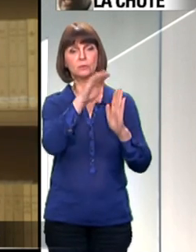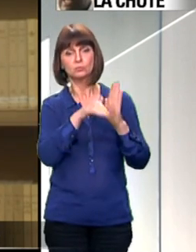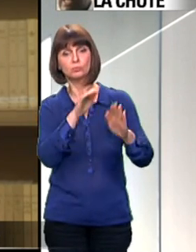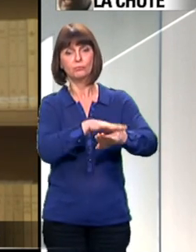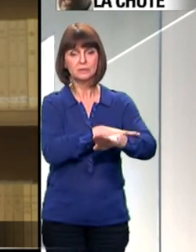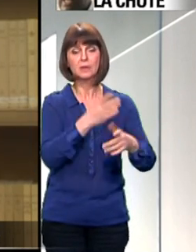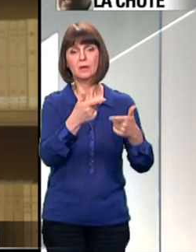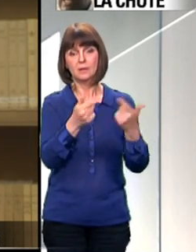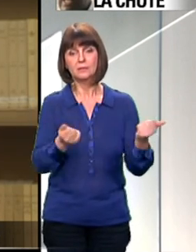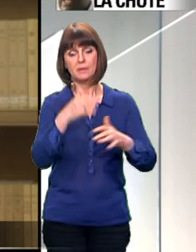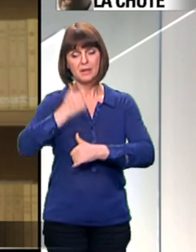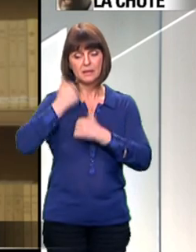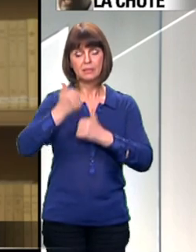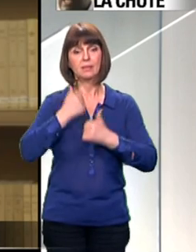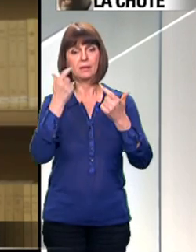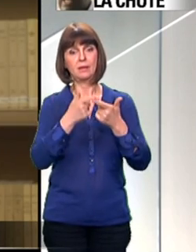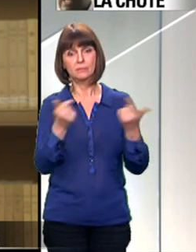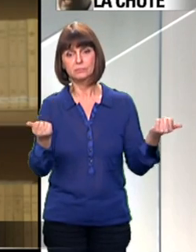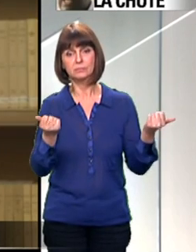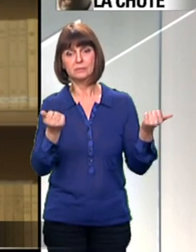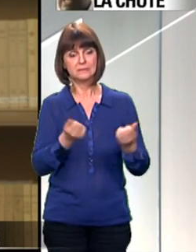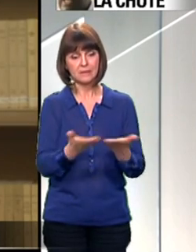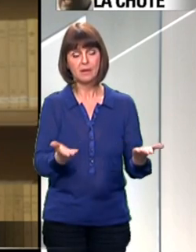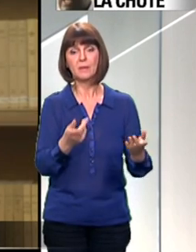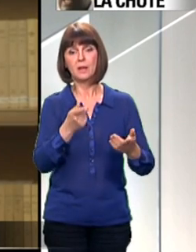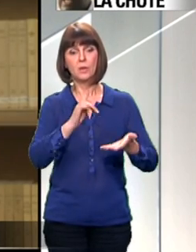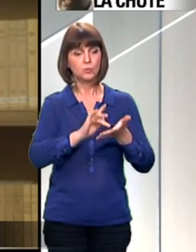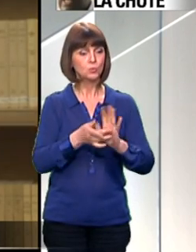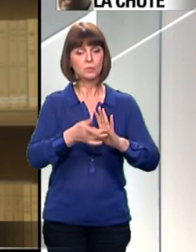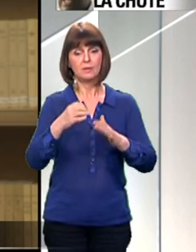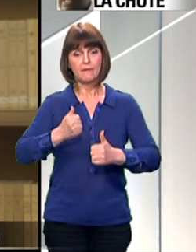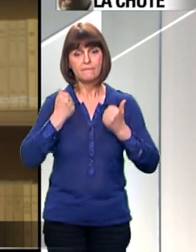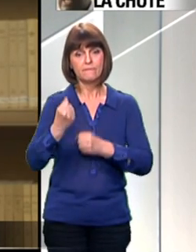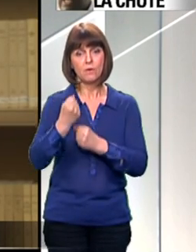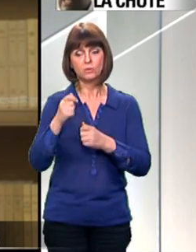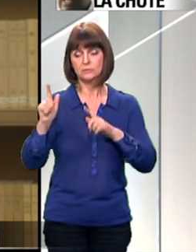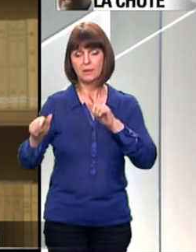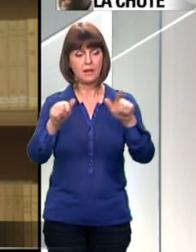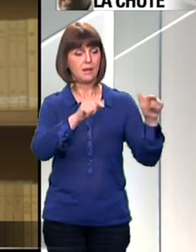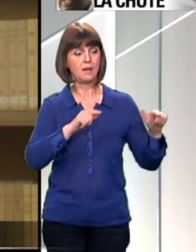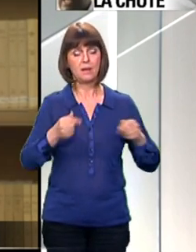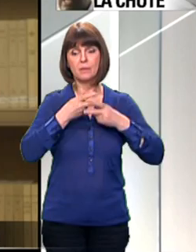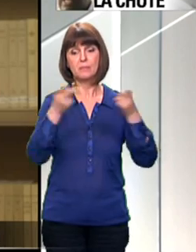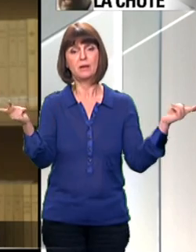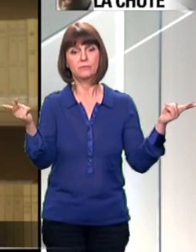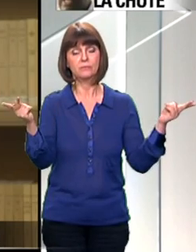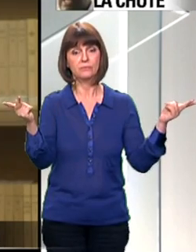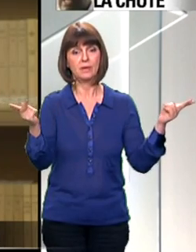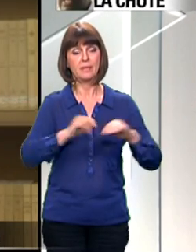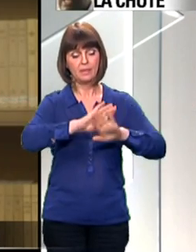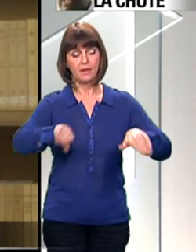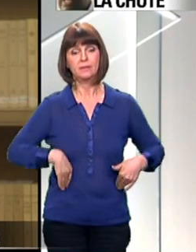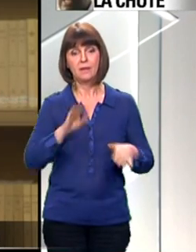sous-officiers, militaires du rang de toutes les forces. C'est reparti. Je vous lance un dernier